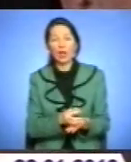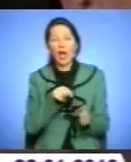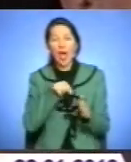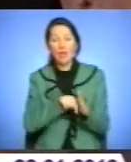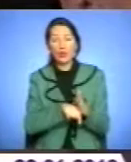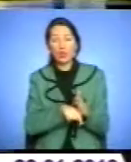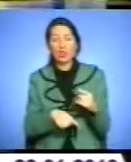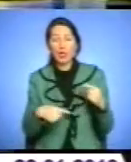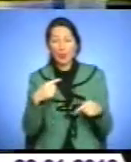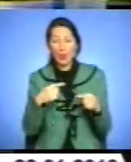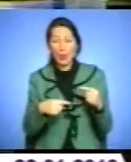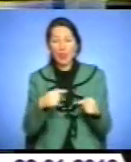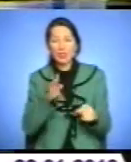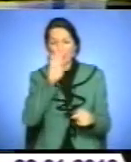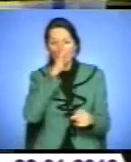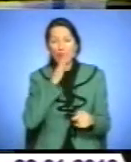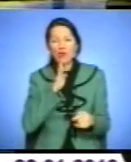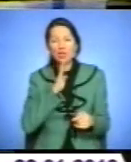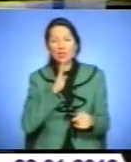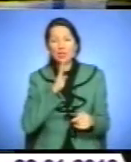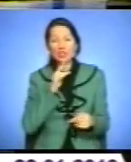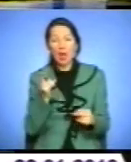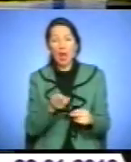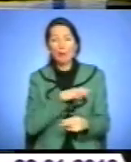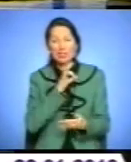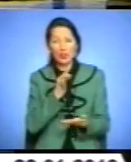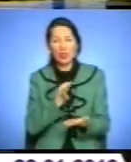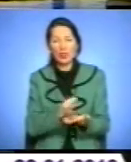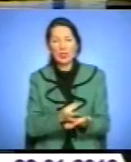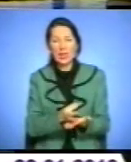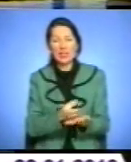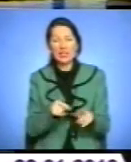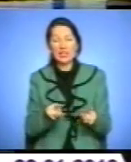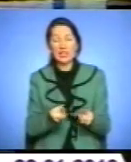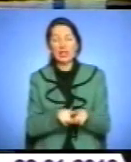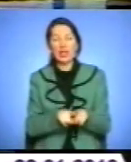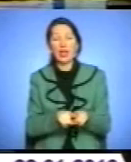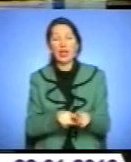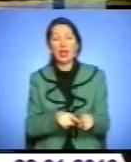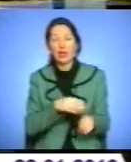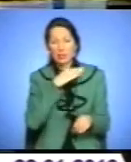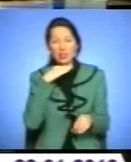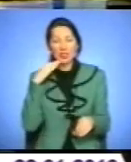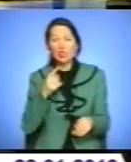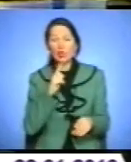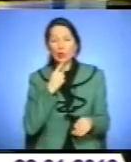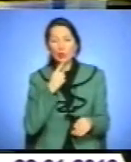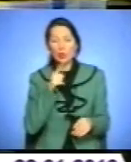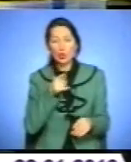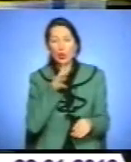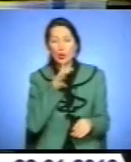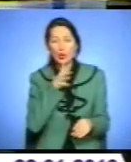Внутрішні суперечки, ворожнеча, безвідповідальність та численні труднощі того часу